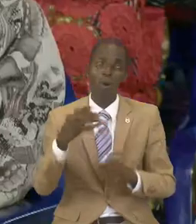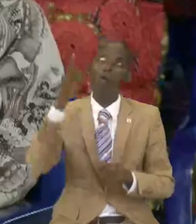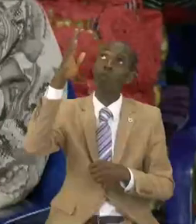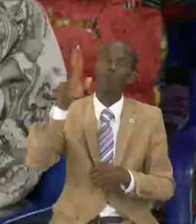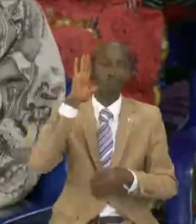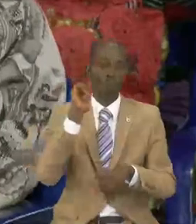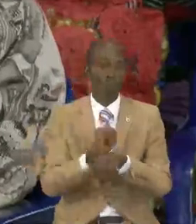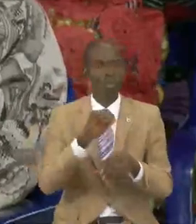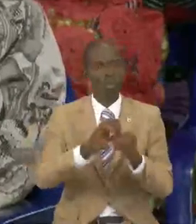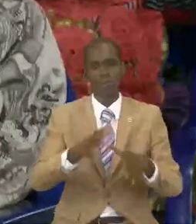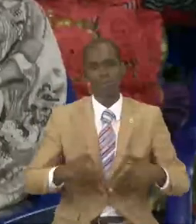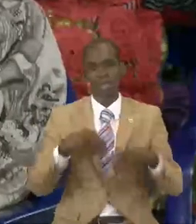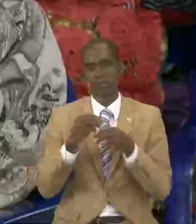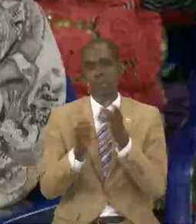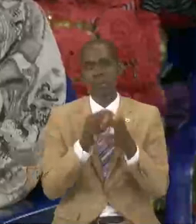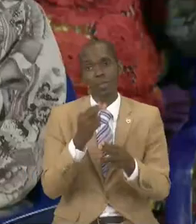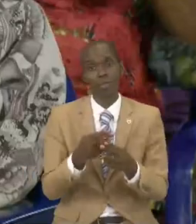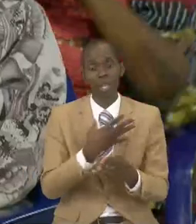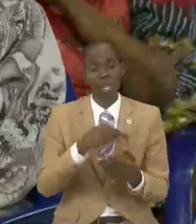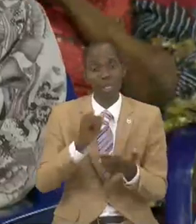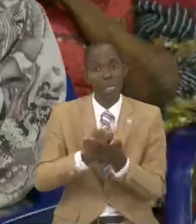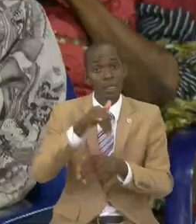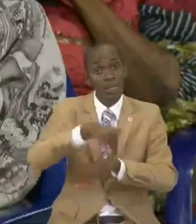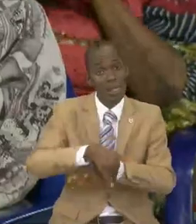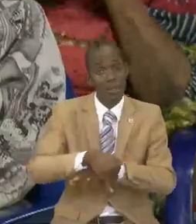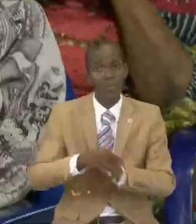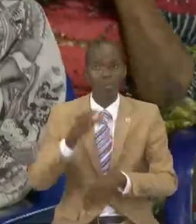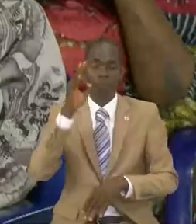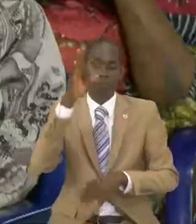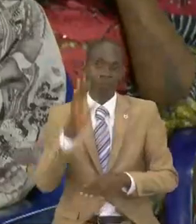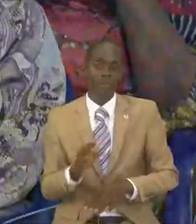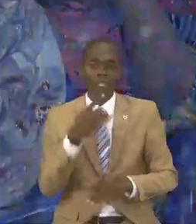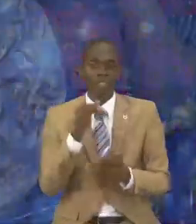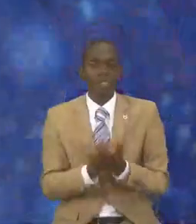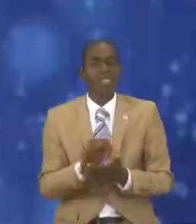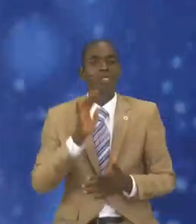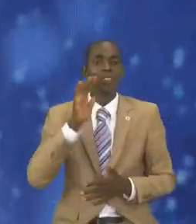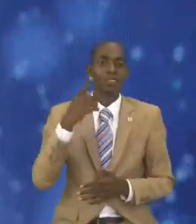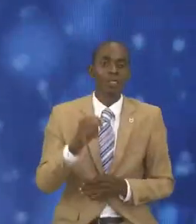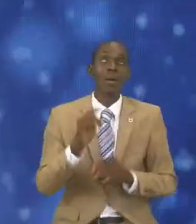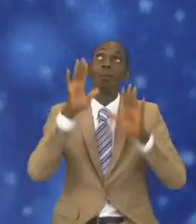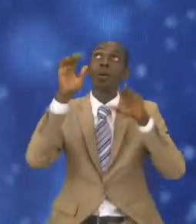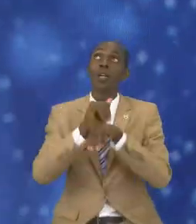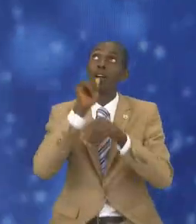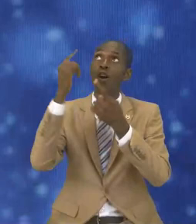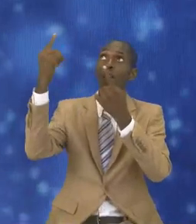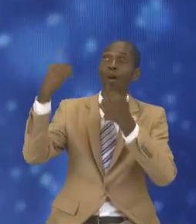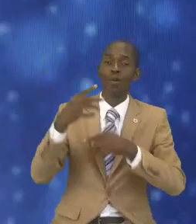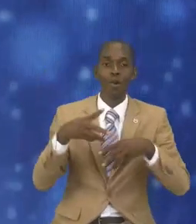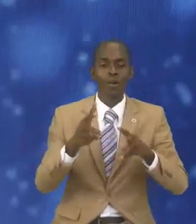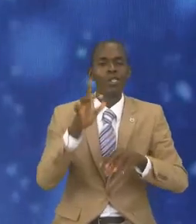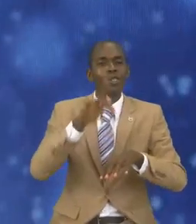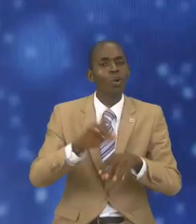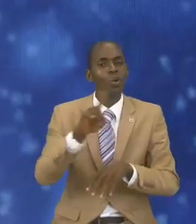ta vie. Et cette nuit-là, j'ai dit, ton miracle vient pour toi. Mets ta main là où